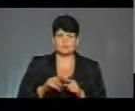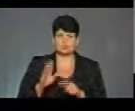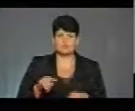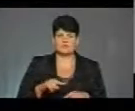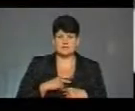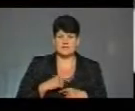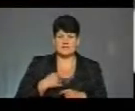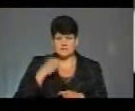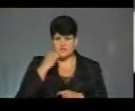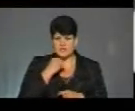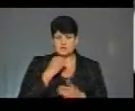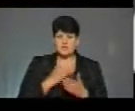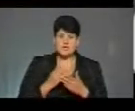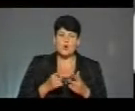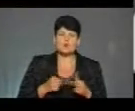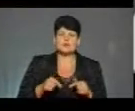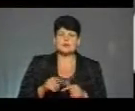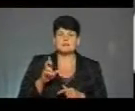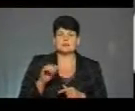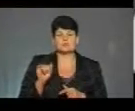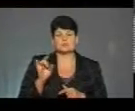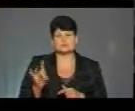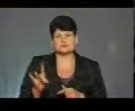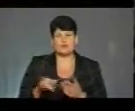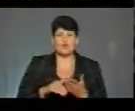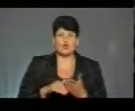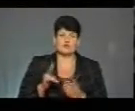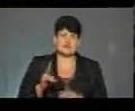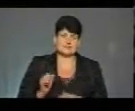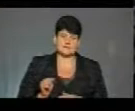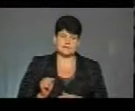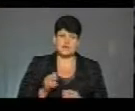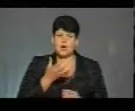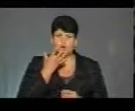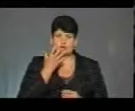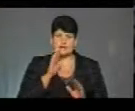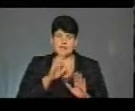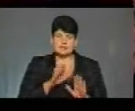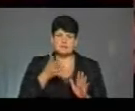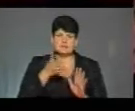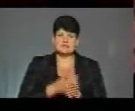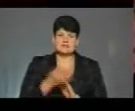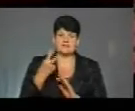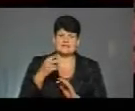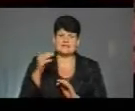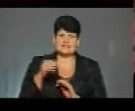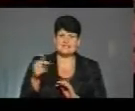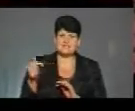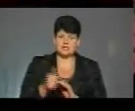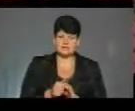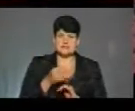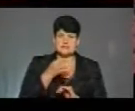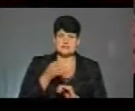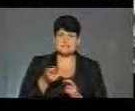є така організація БУР волонтерська. На утеплення волонтери витратили 20 тисяч гривень,